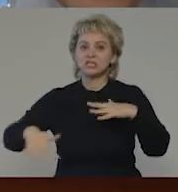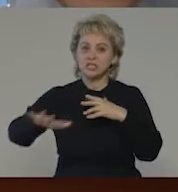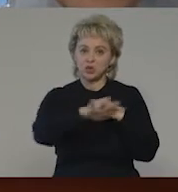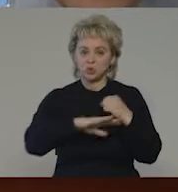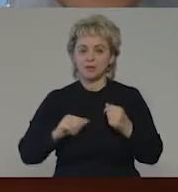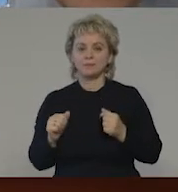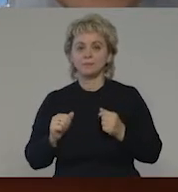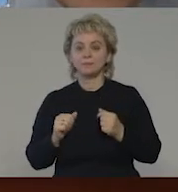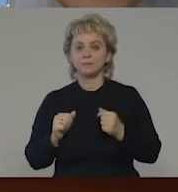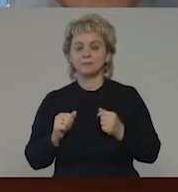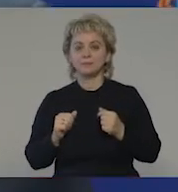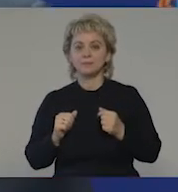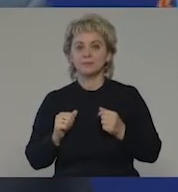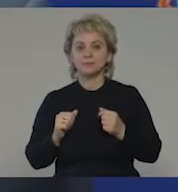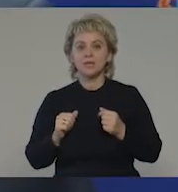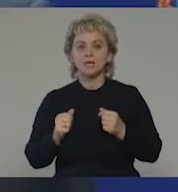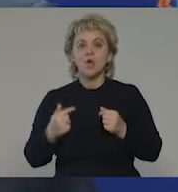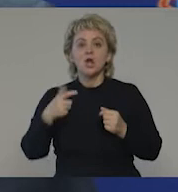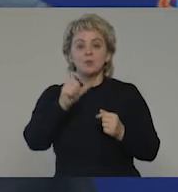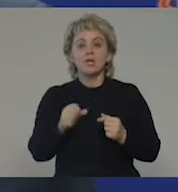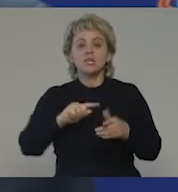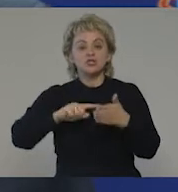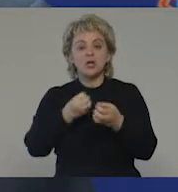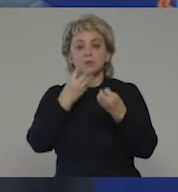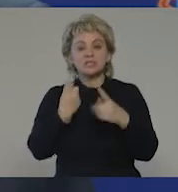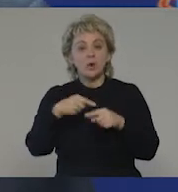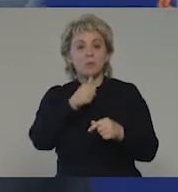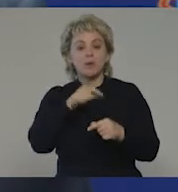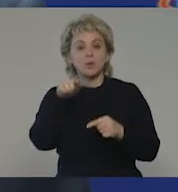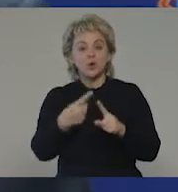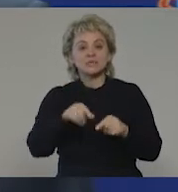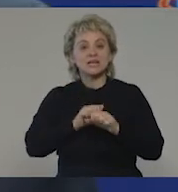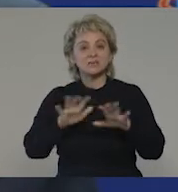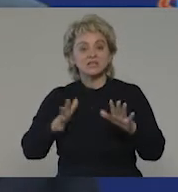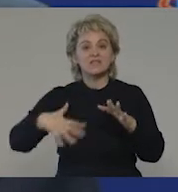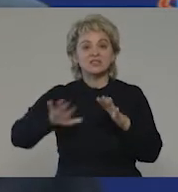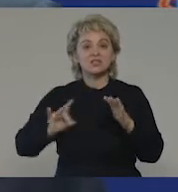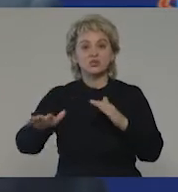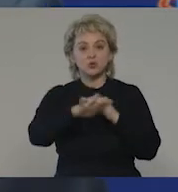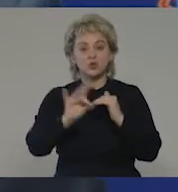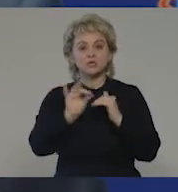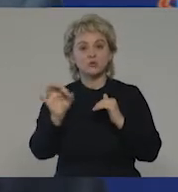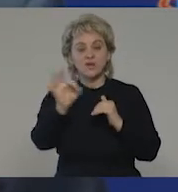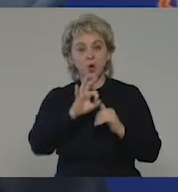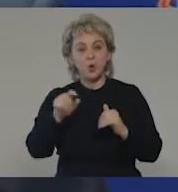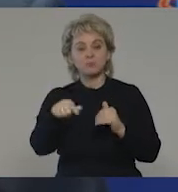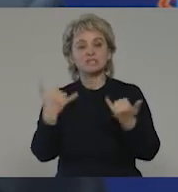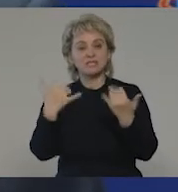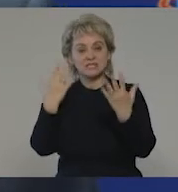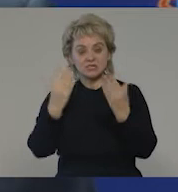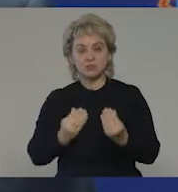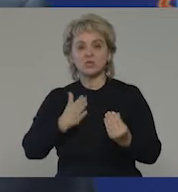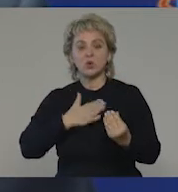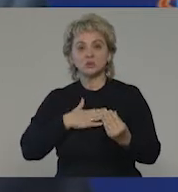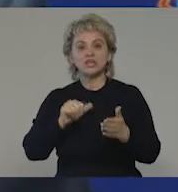территориях. Идея очень проста, попробовать это теперь распространить на все территории Ростовской области. На сегодняшний день у